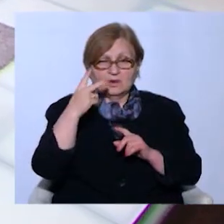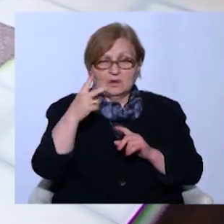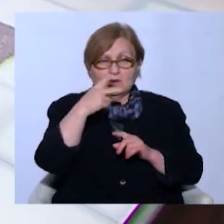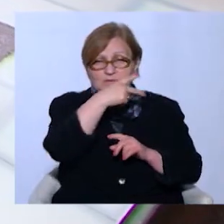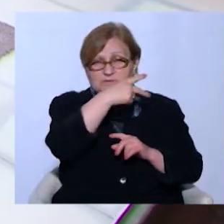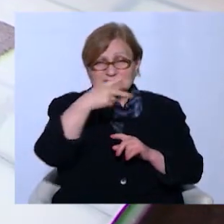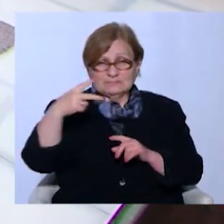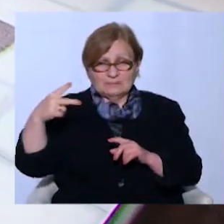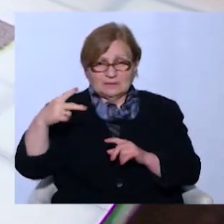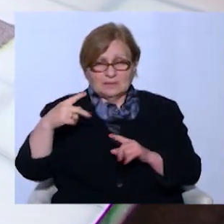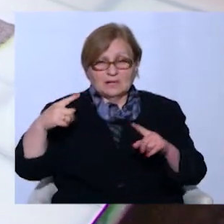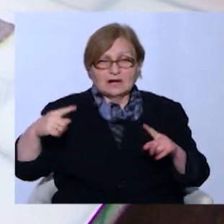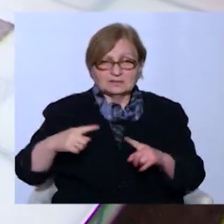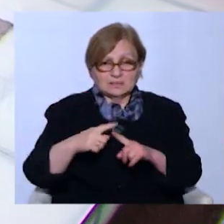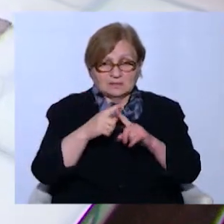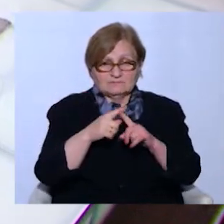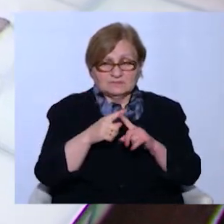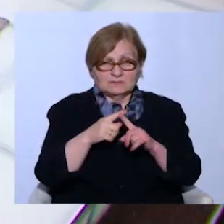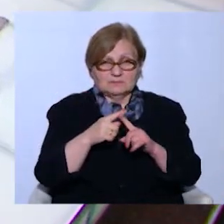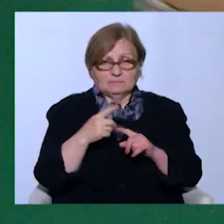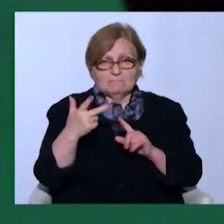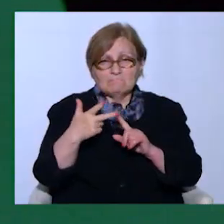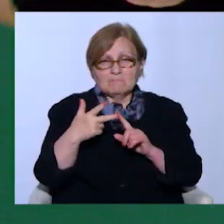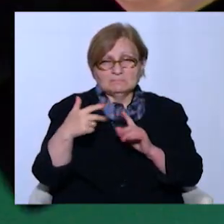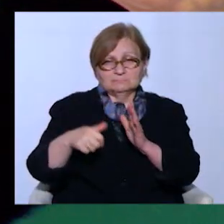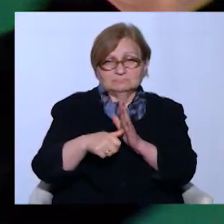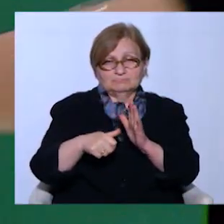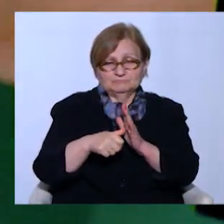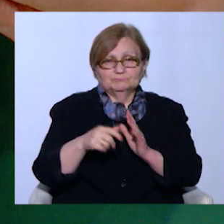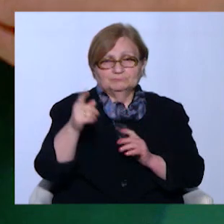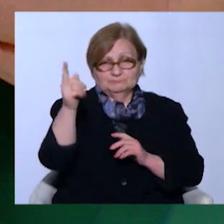წრფე გადაკვეთილია აი ესე მესამე წრფით,